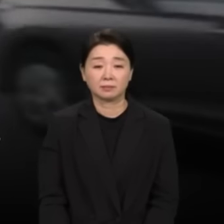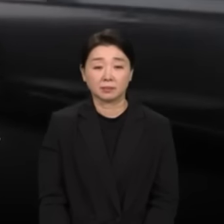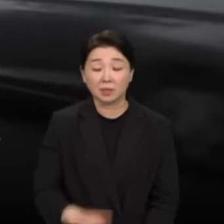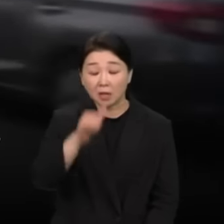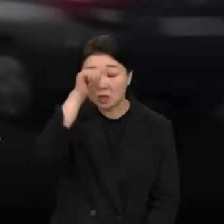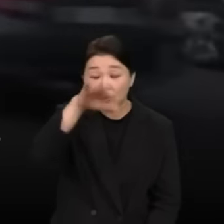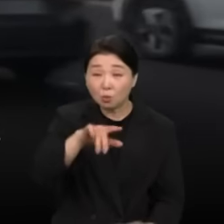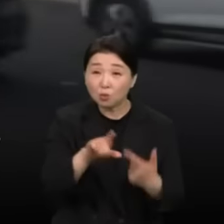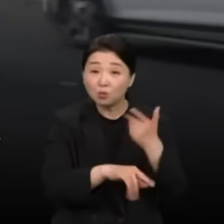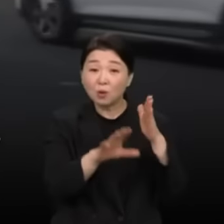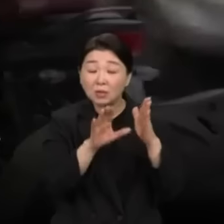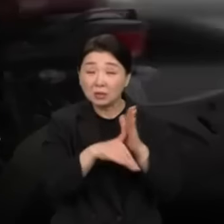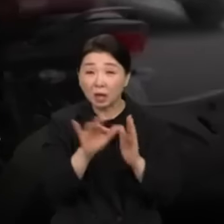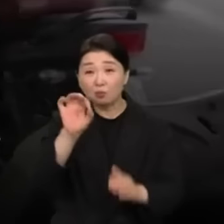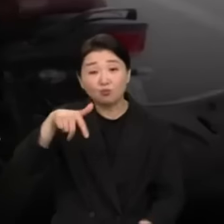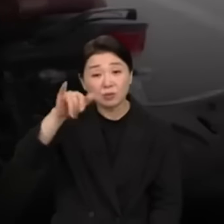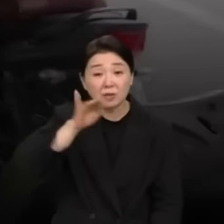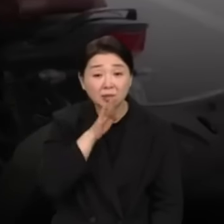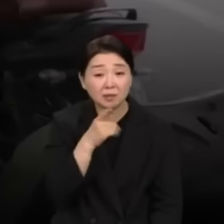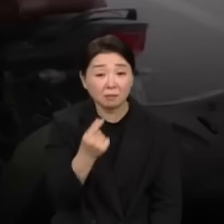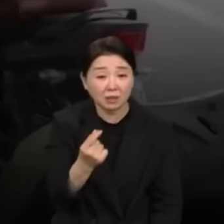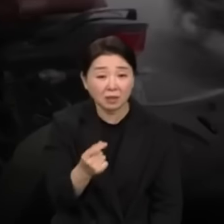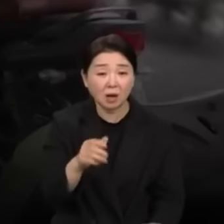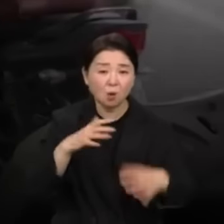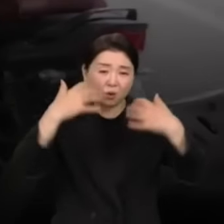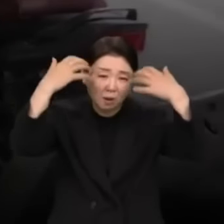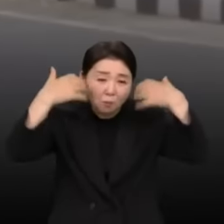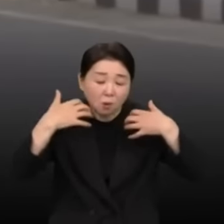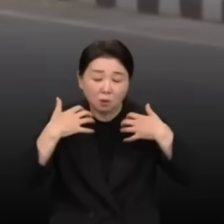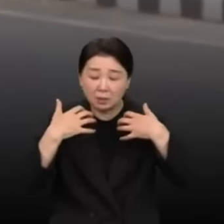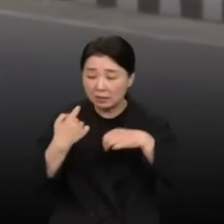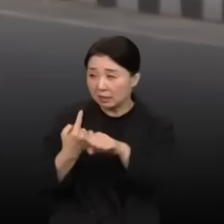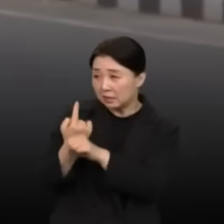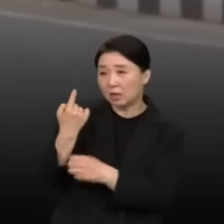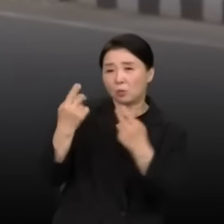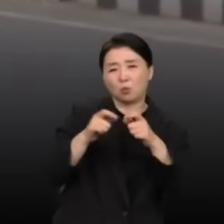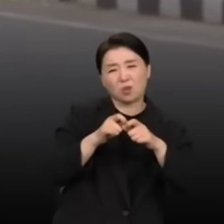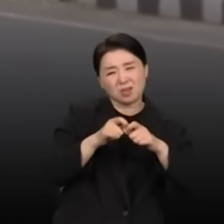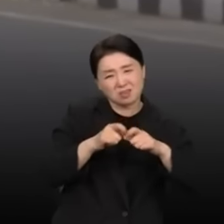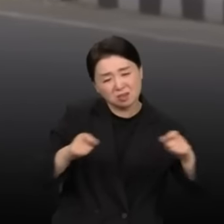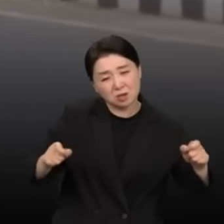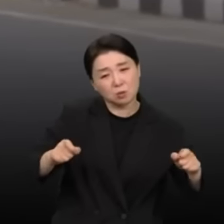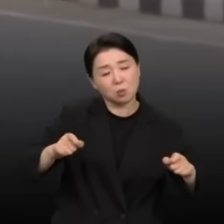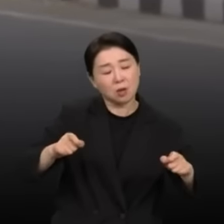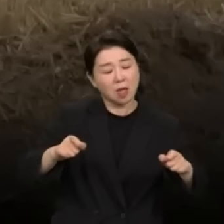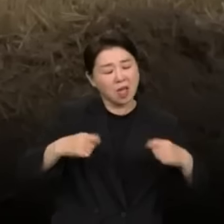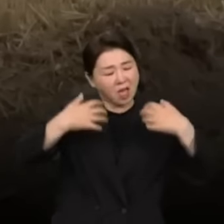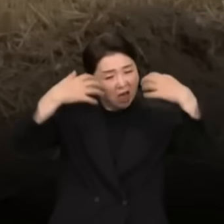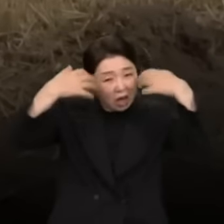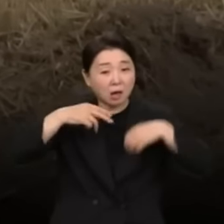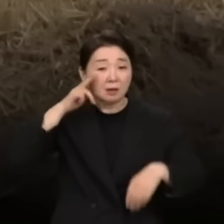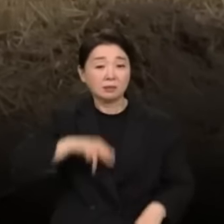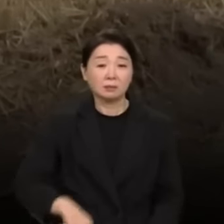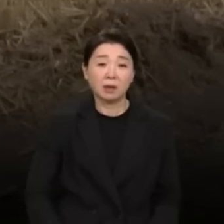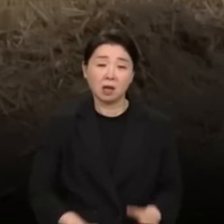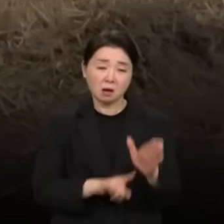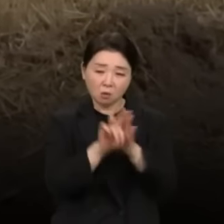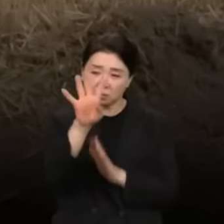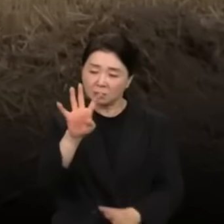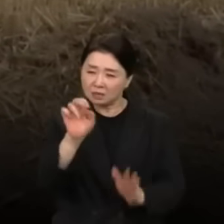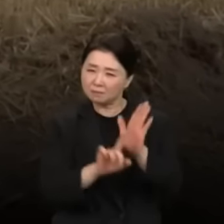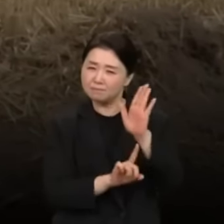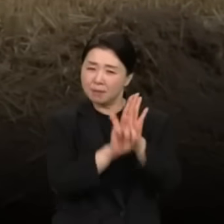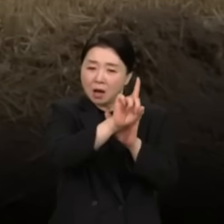인도는 6월이면 우기에 접어들어야 하는데 올해 폭염은 여느 해보다 길고 강하게 지속되고 있는 겁니다. 섭씨